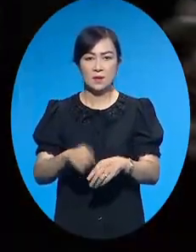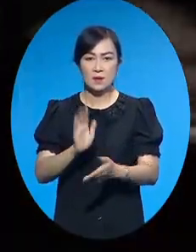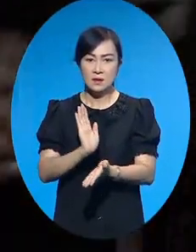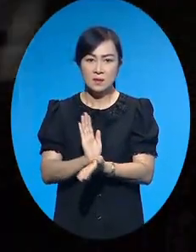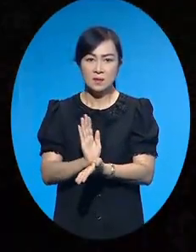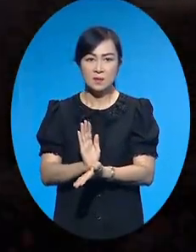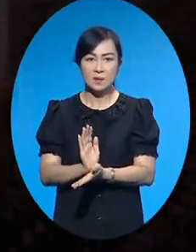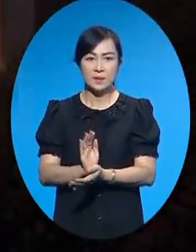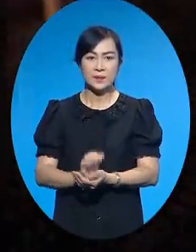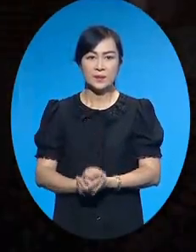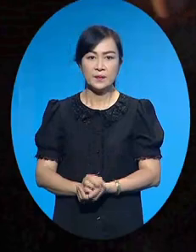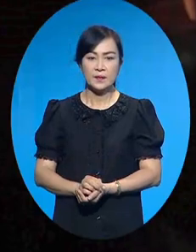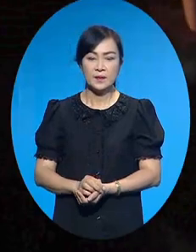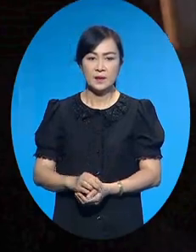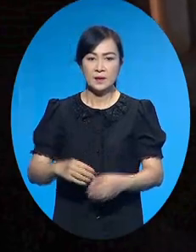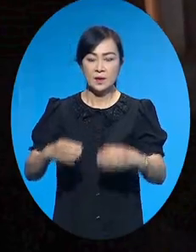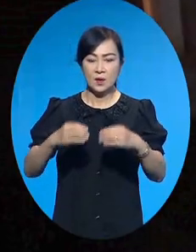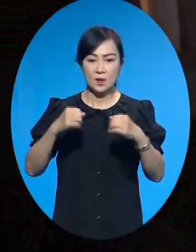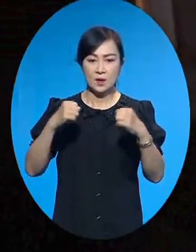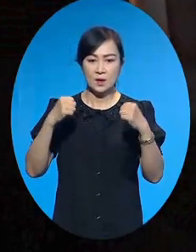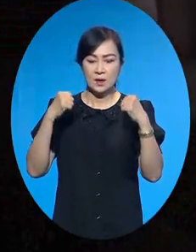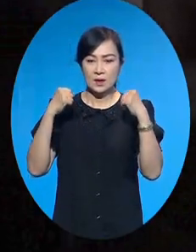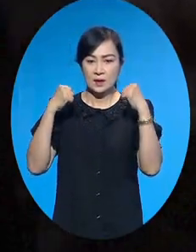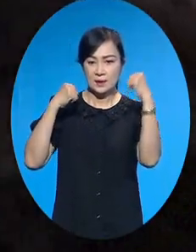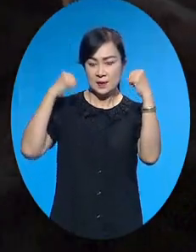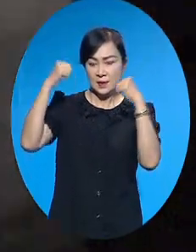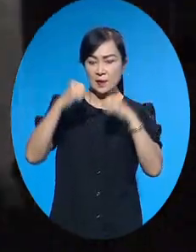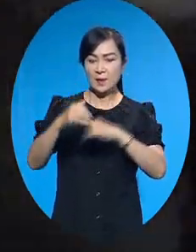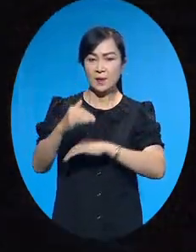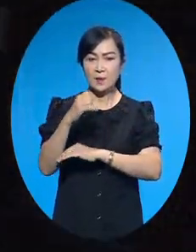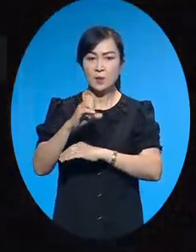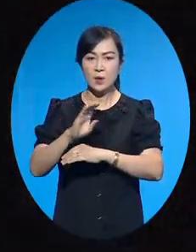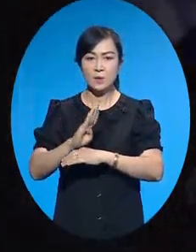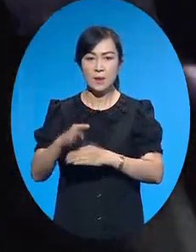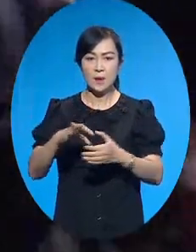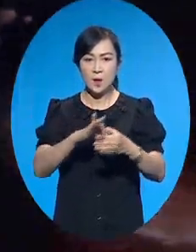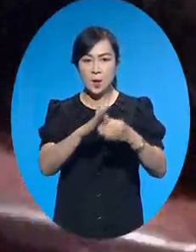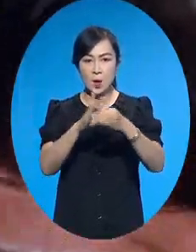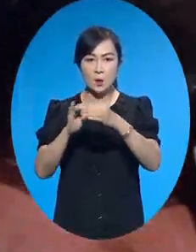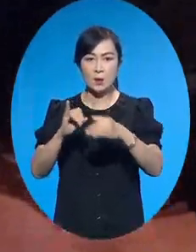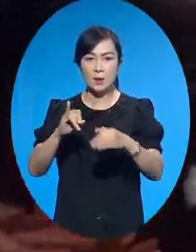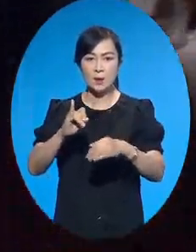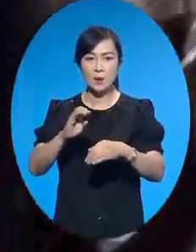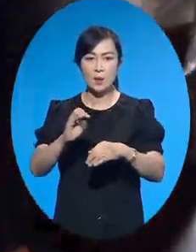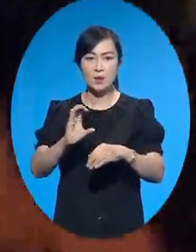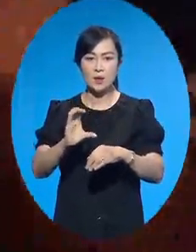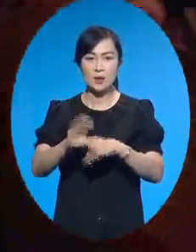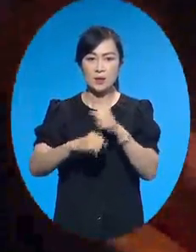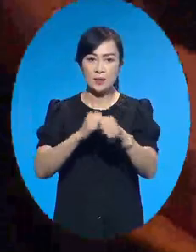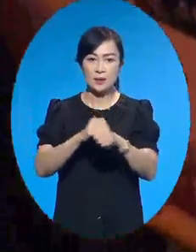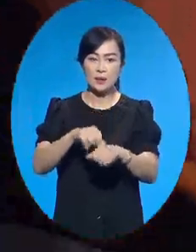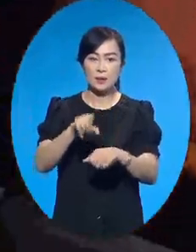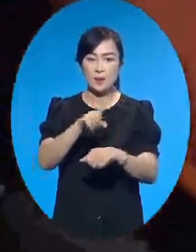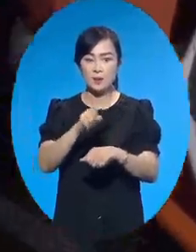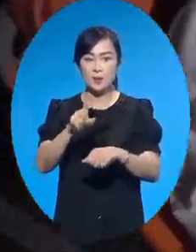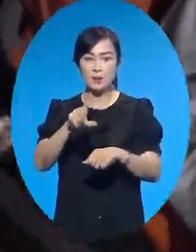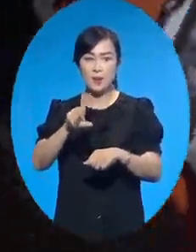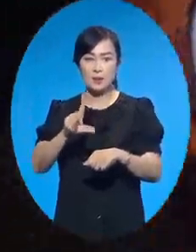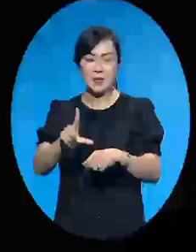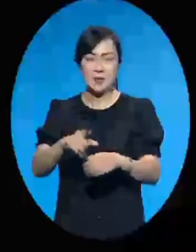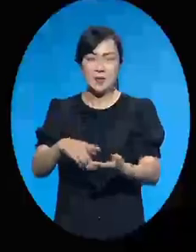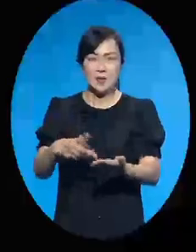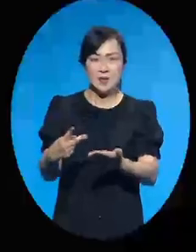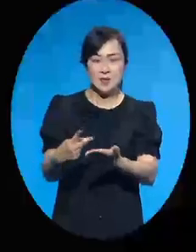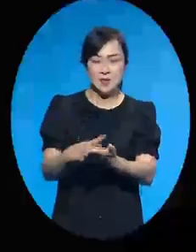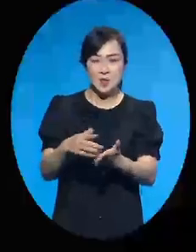tự. Đại hội Thể thao Madagascar được thành lập bởi Ủy ban Olympic Quốc tế IOC vào năm 1977, là một sự